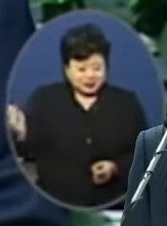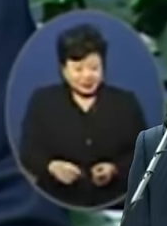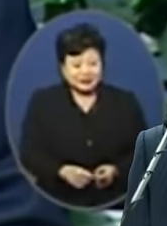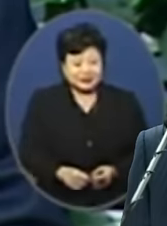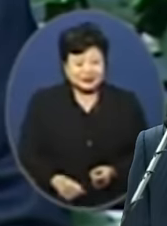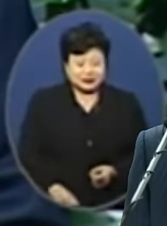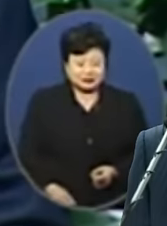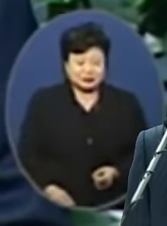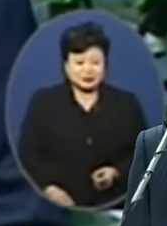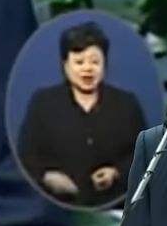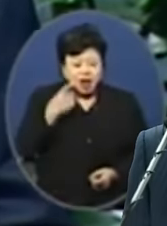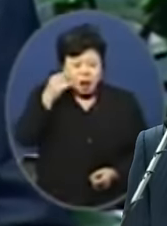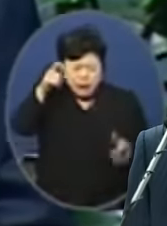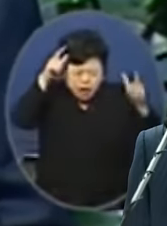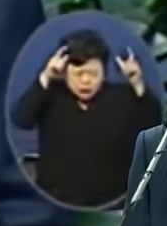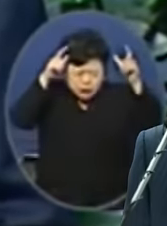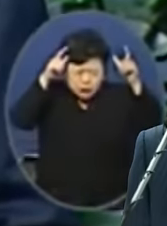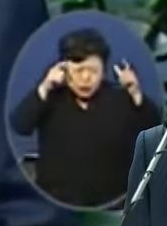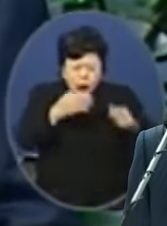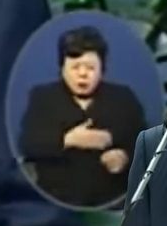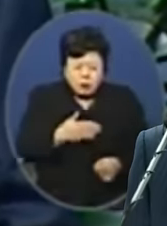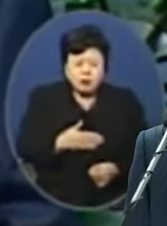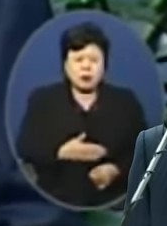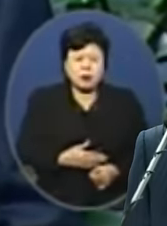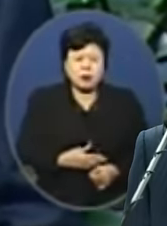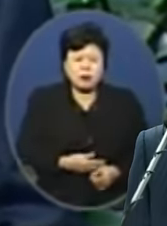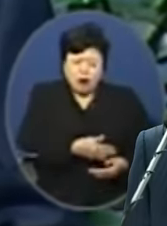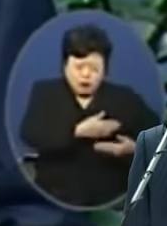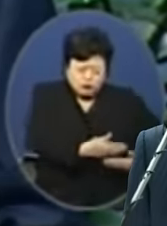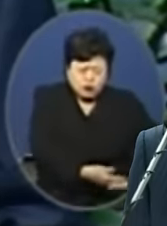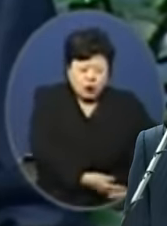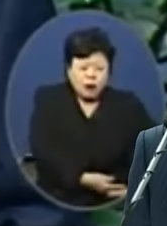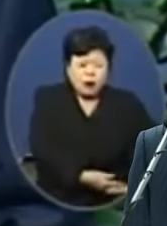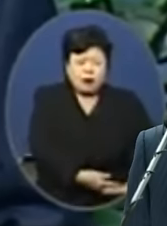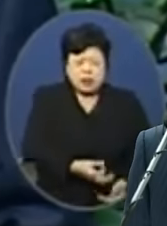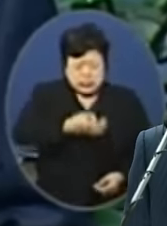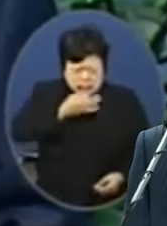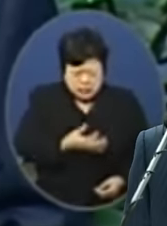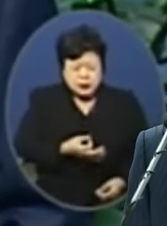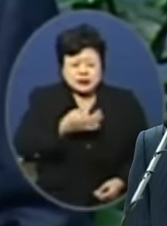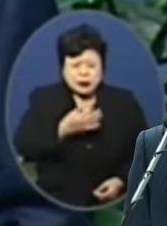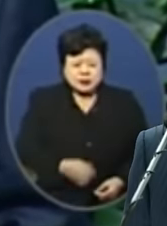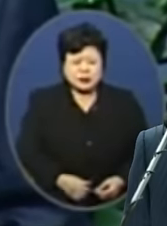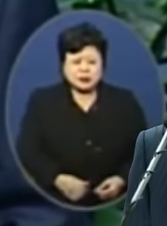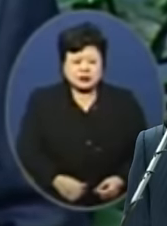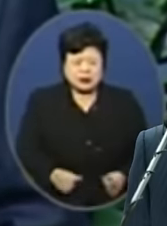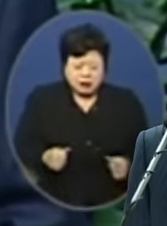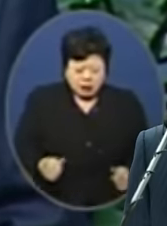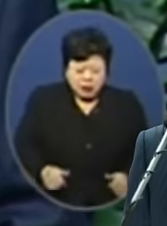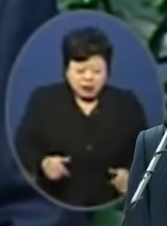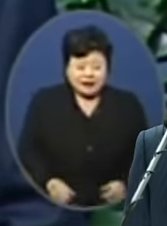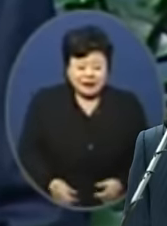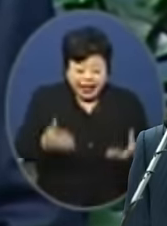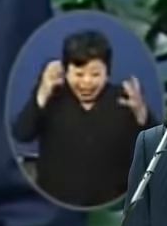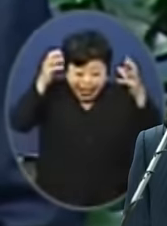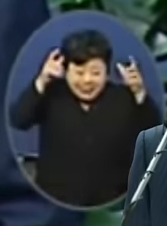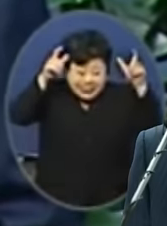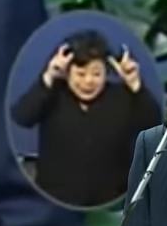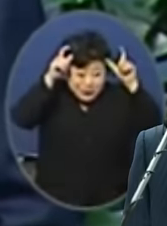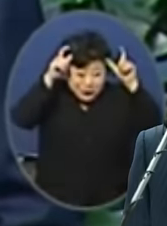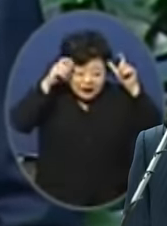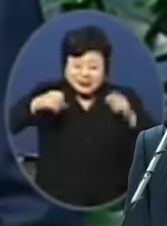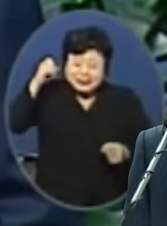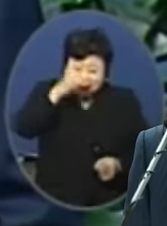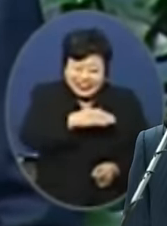이러 하면 음이소는 온몸에 힘을 잔뜩 넣어가지고서 예를 쓰면서 땡기는데 새끼는